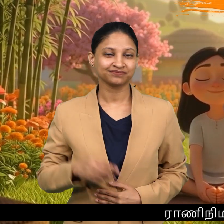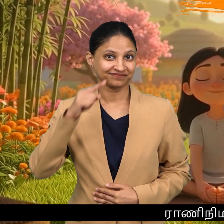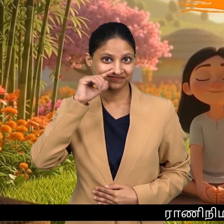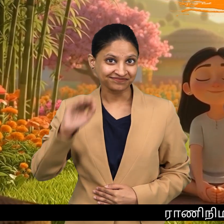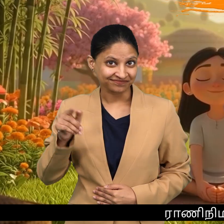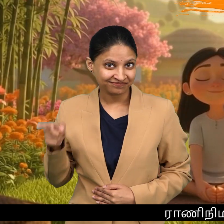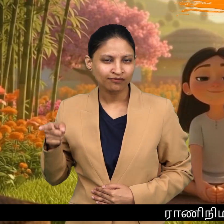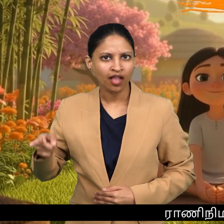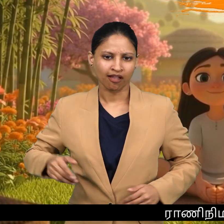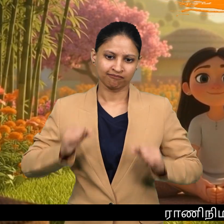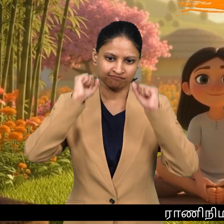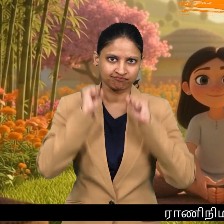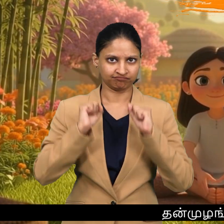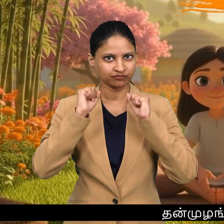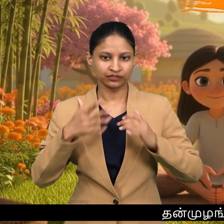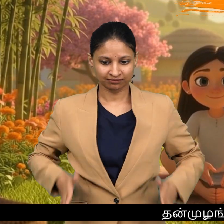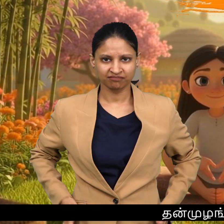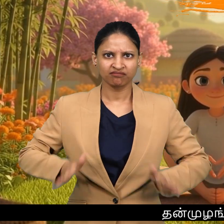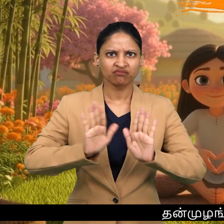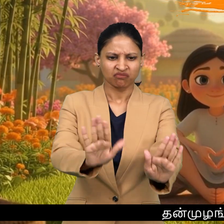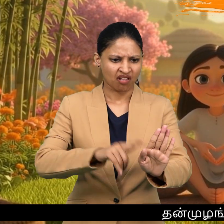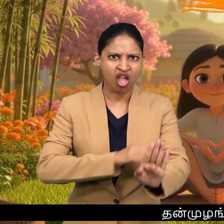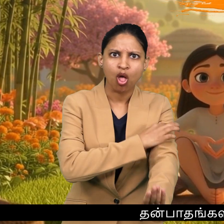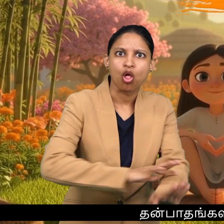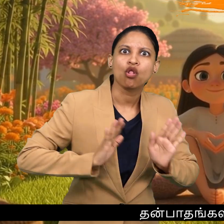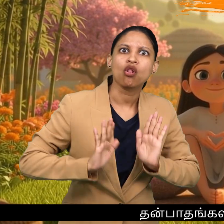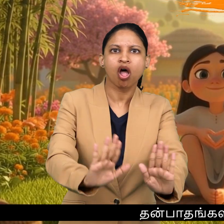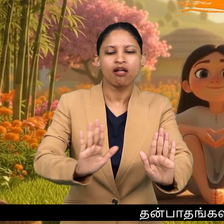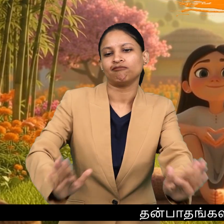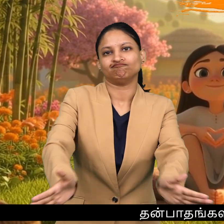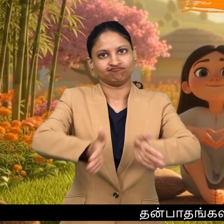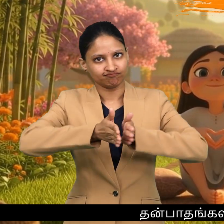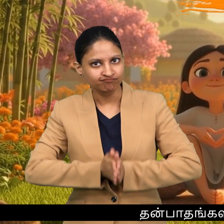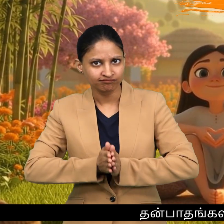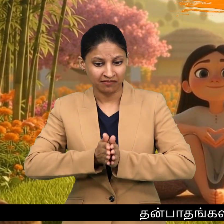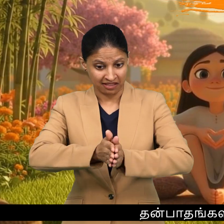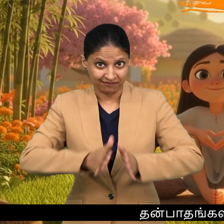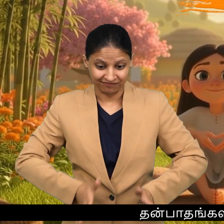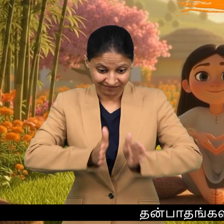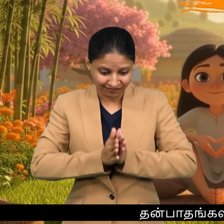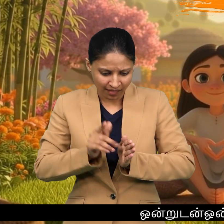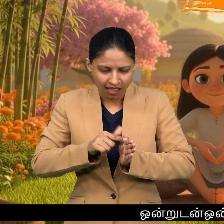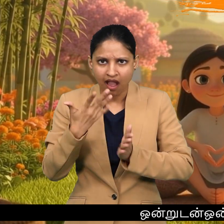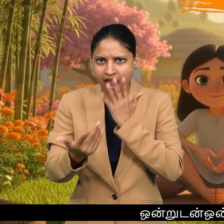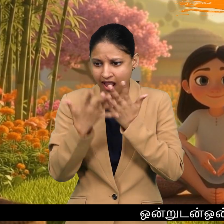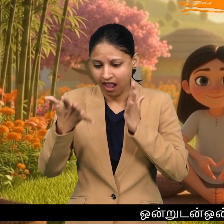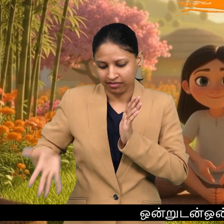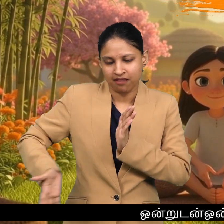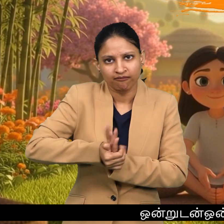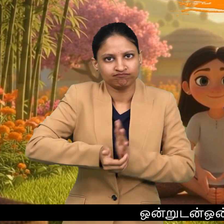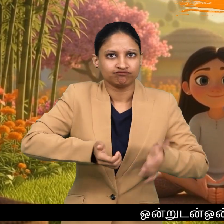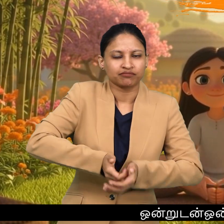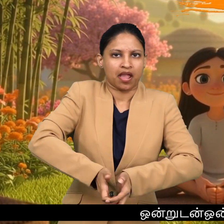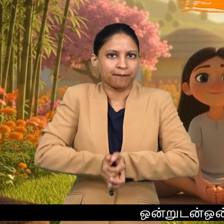ராணி நிமிர்ந்து உட்கார்ந்து தன் முழங்காலை மடக்கி தன் பாதங்களின் அடிபாகங்களை ஒன்றுடன்